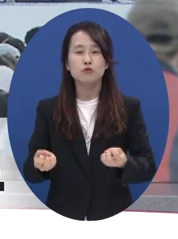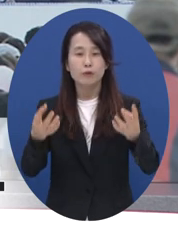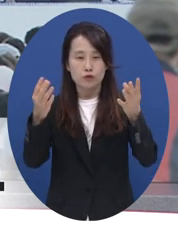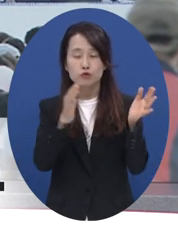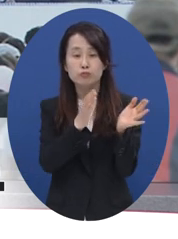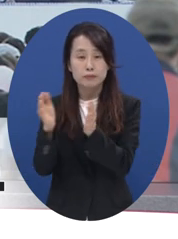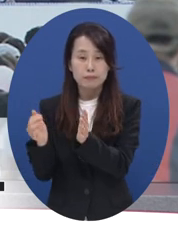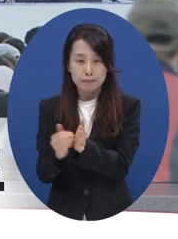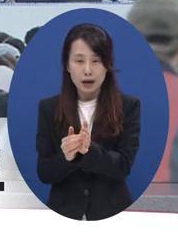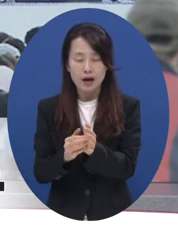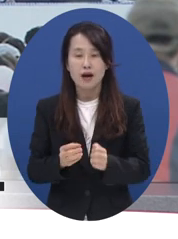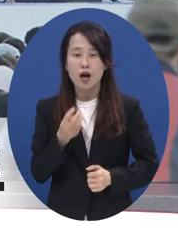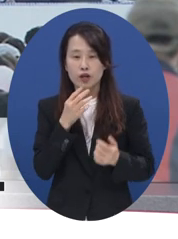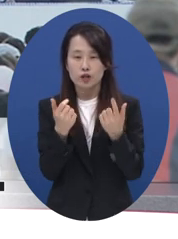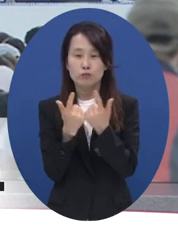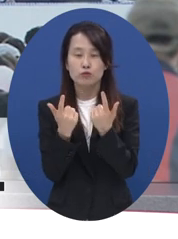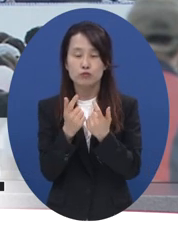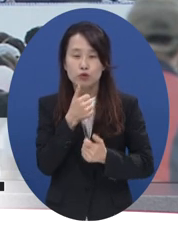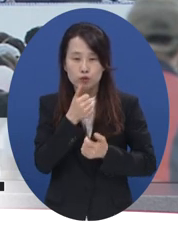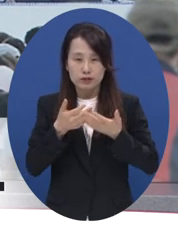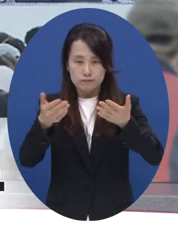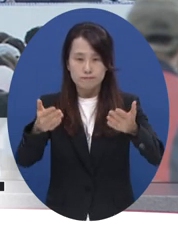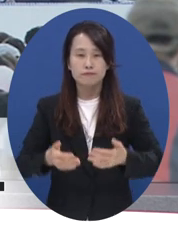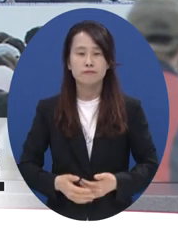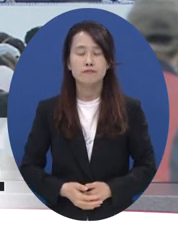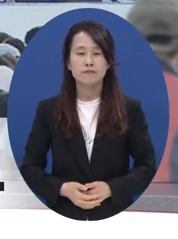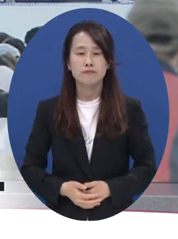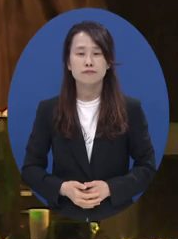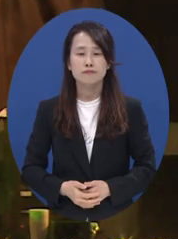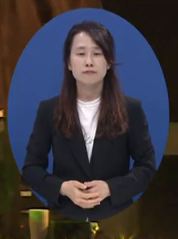마련했습니다. 경기 북부 김태희 기자의 보도입니다.